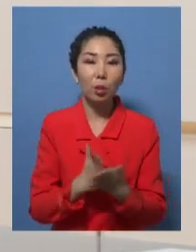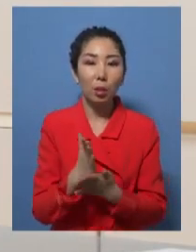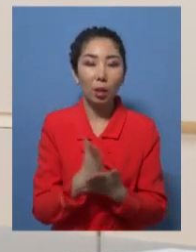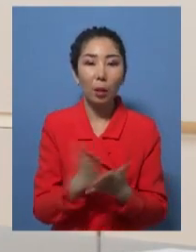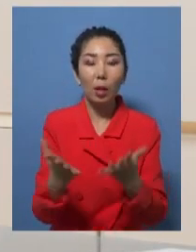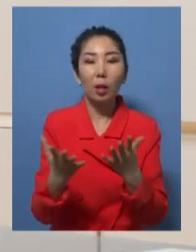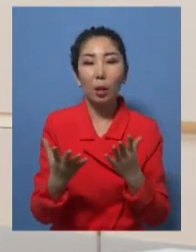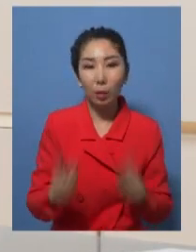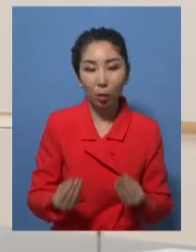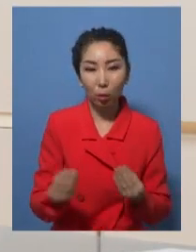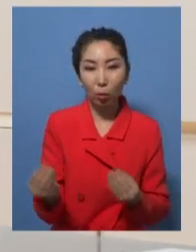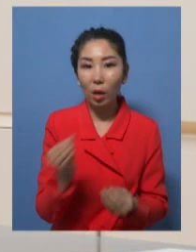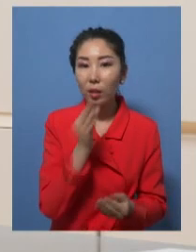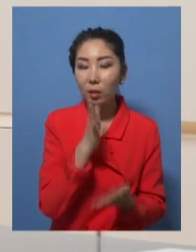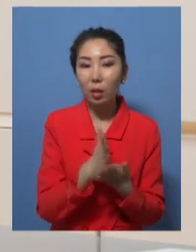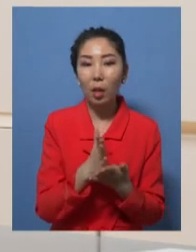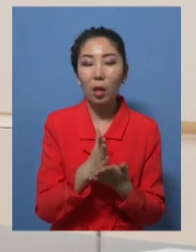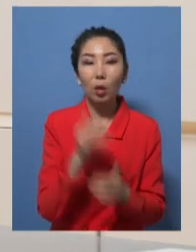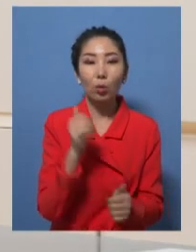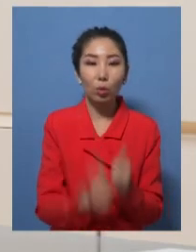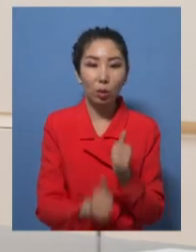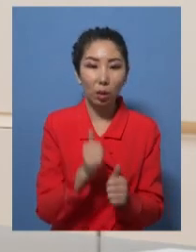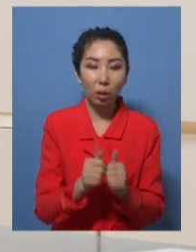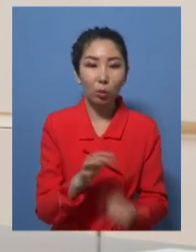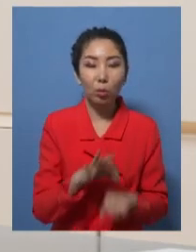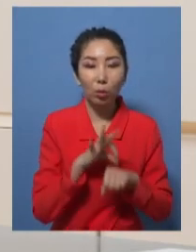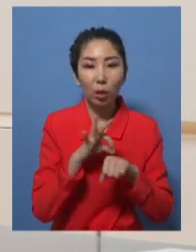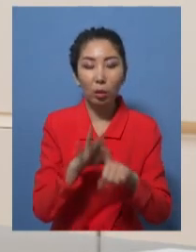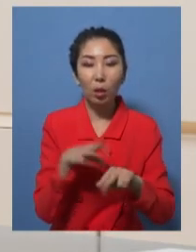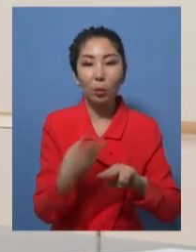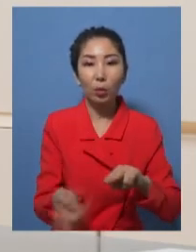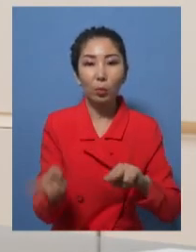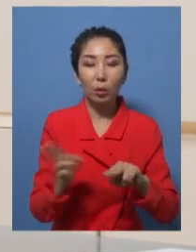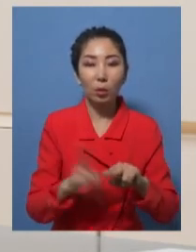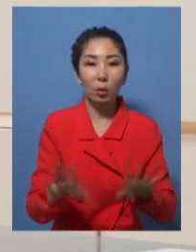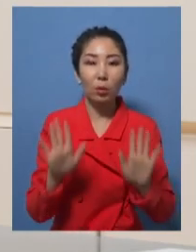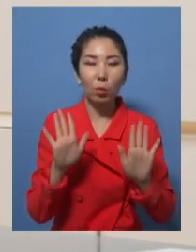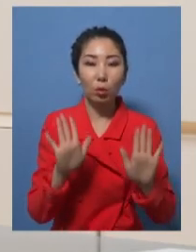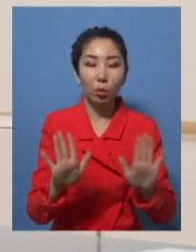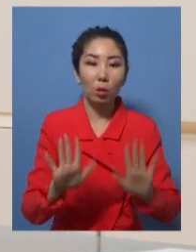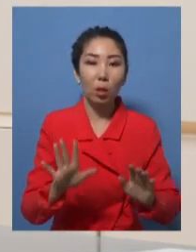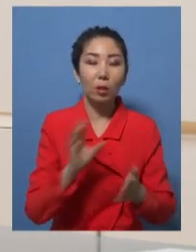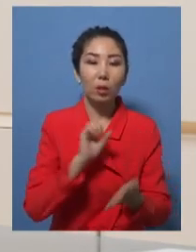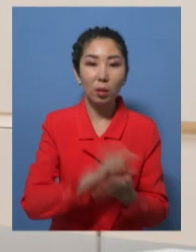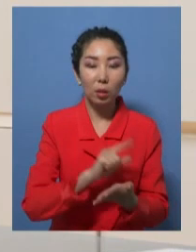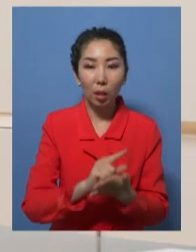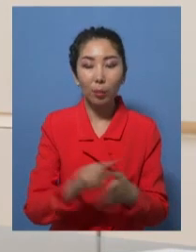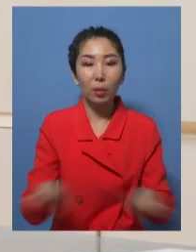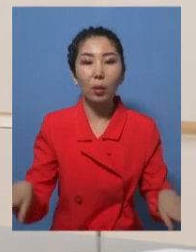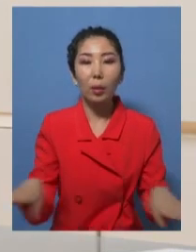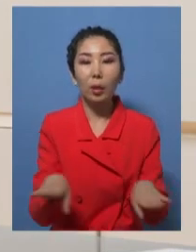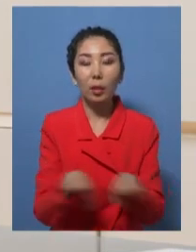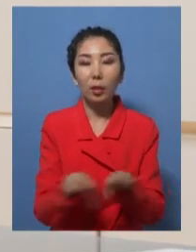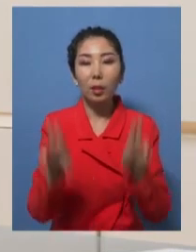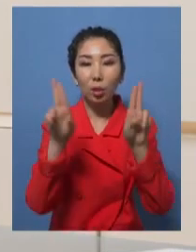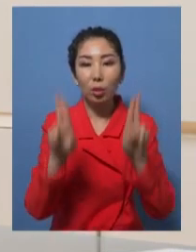қызметке қабылдау кезінде конкурс арқылы өту керек. Ол конкурс өткізудің өзінің тиісті талаптары бар, ережелері